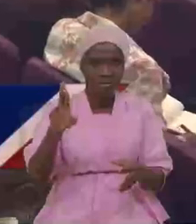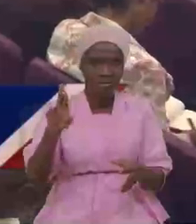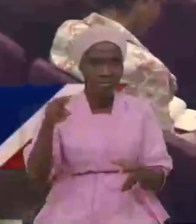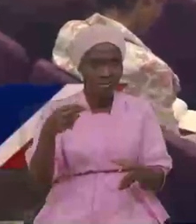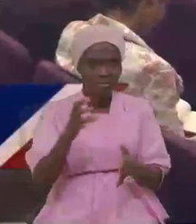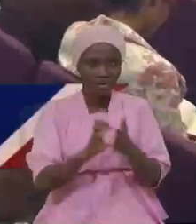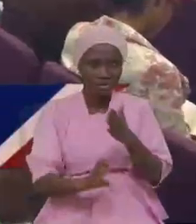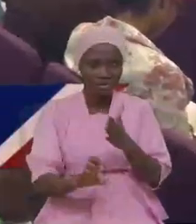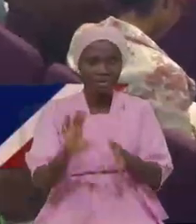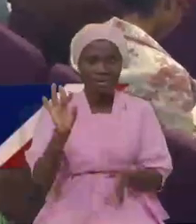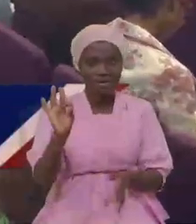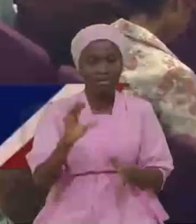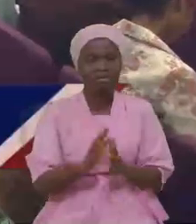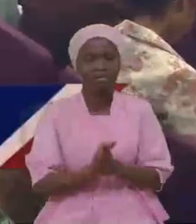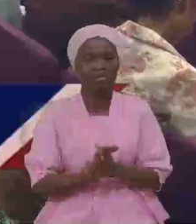Jérémie,